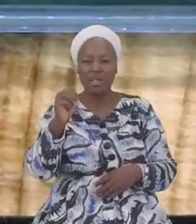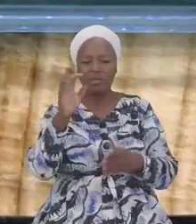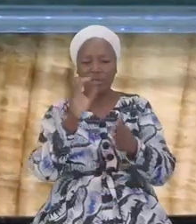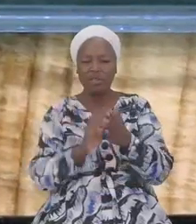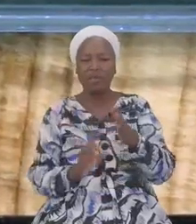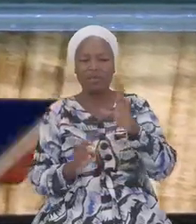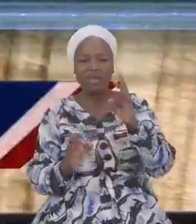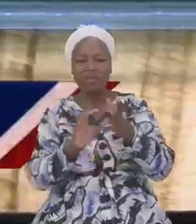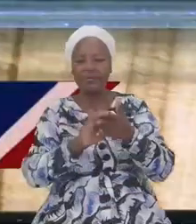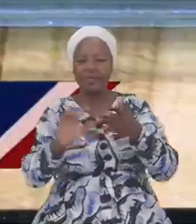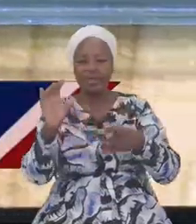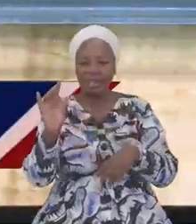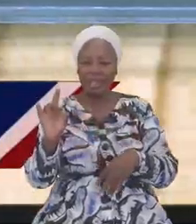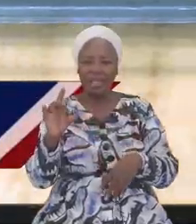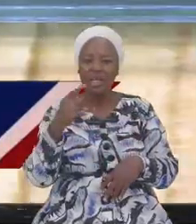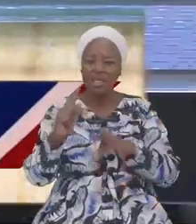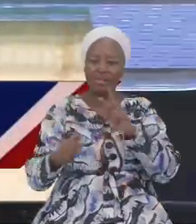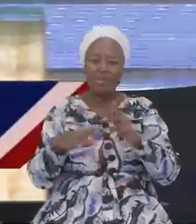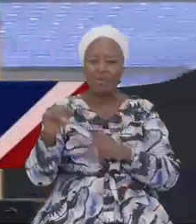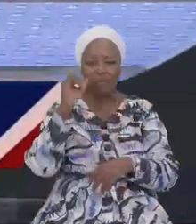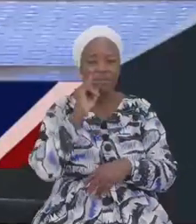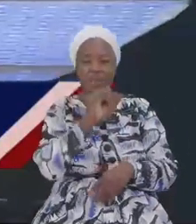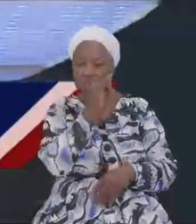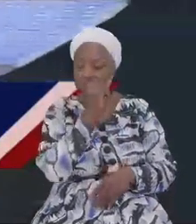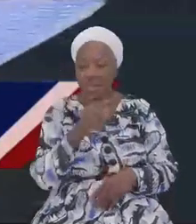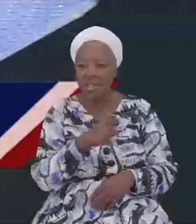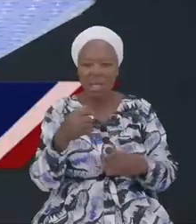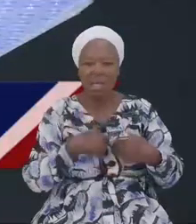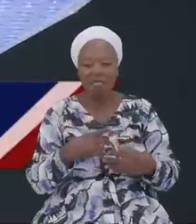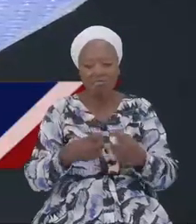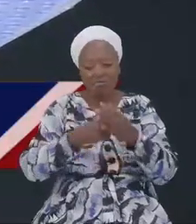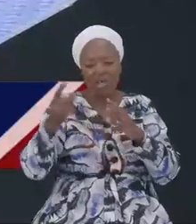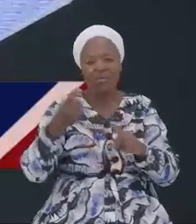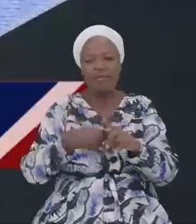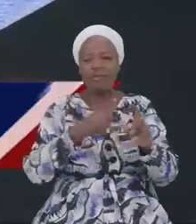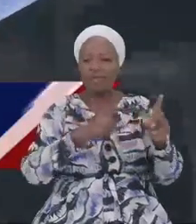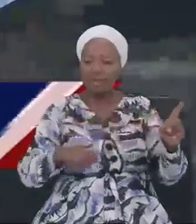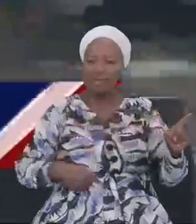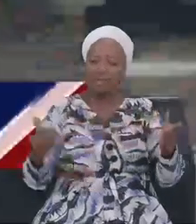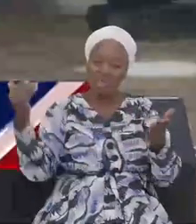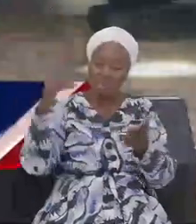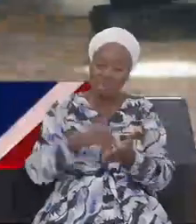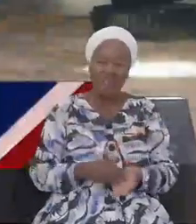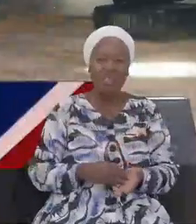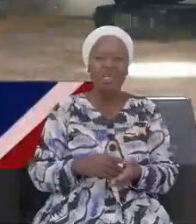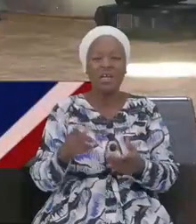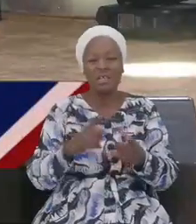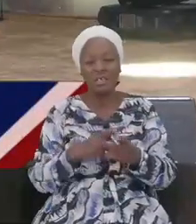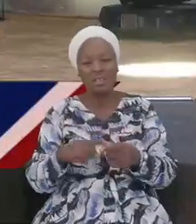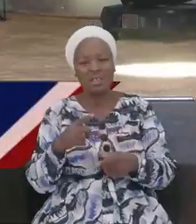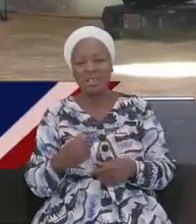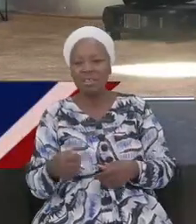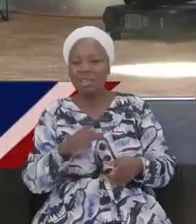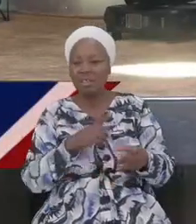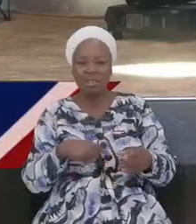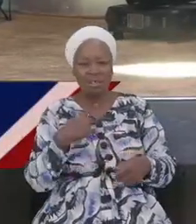1 Samuel chapitre 7. Le peuple d'Israël s'était retiré de l'Éternel. Les enfants d'Israël